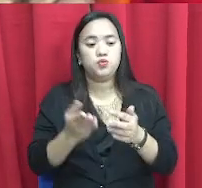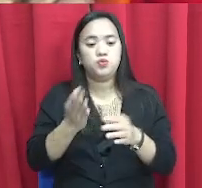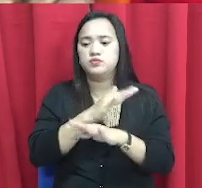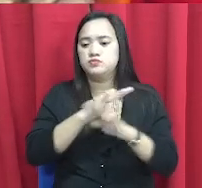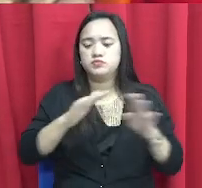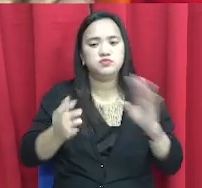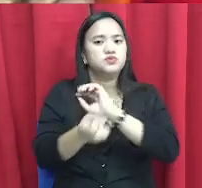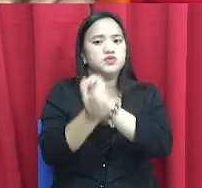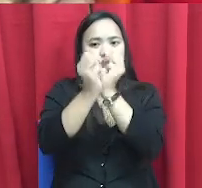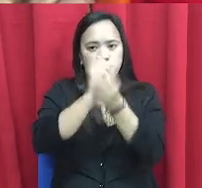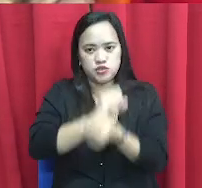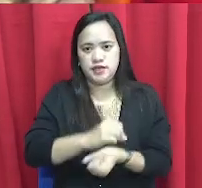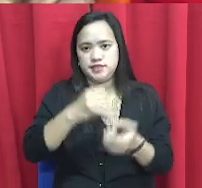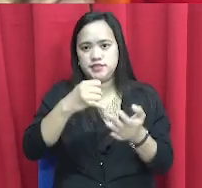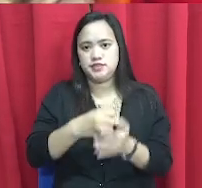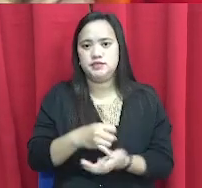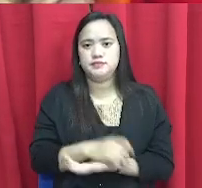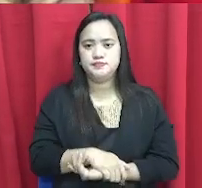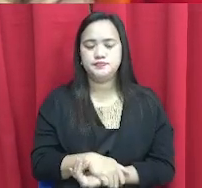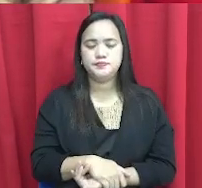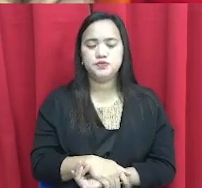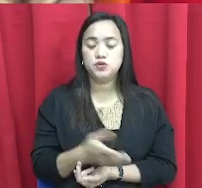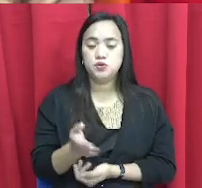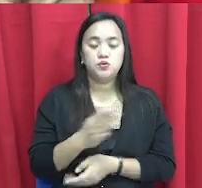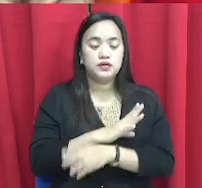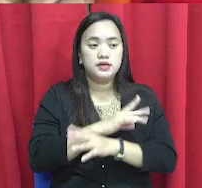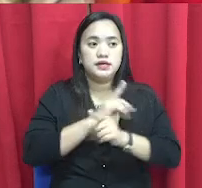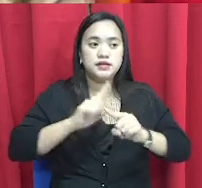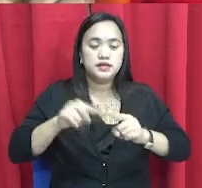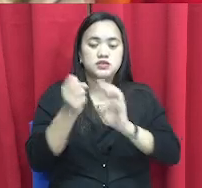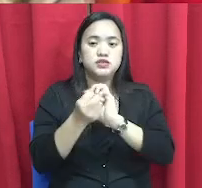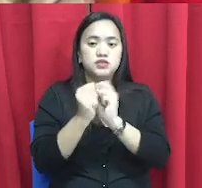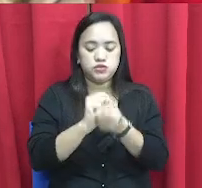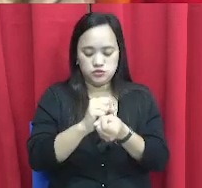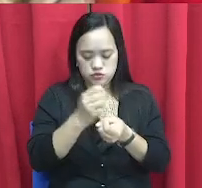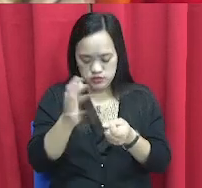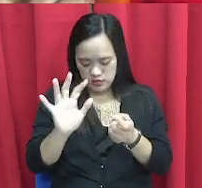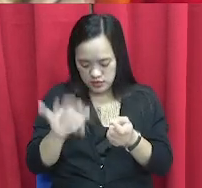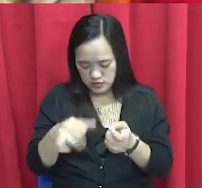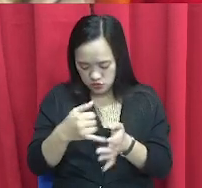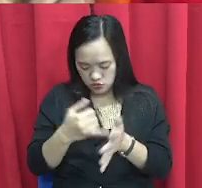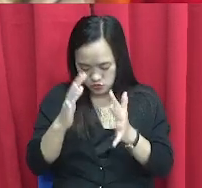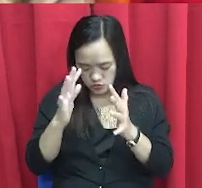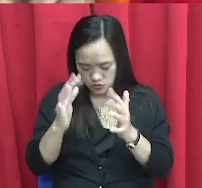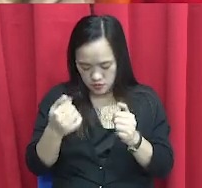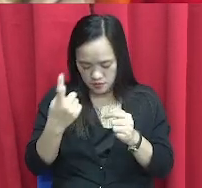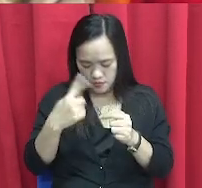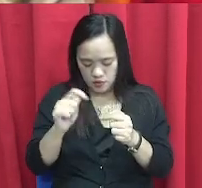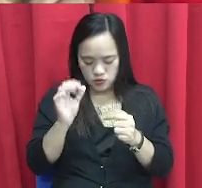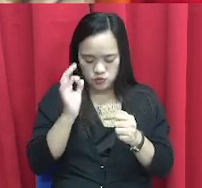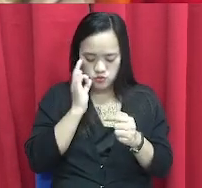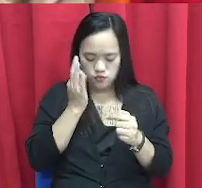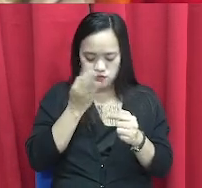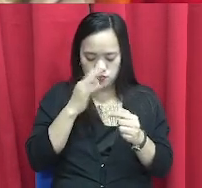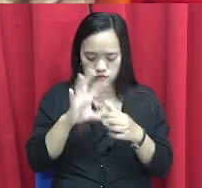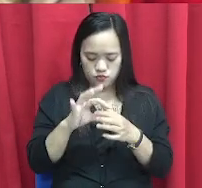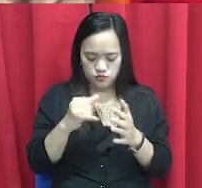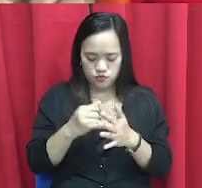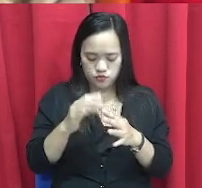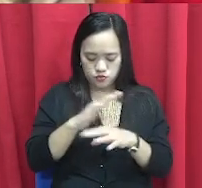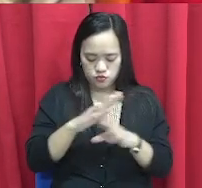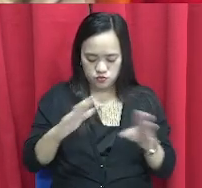baguhin yan hindi mo na kayang i-reject iyan you can reject the word of God but the fruit of it you cannot reject mga